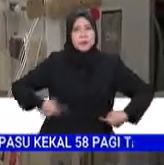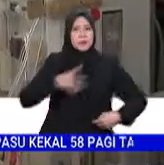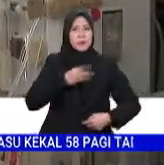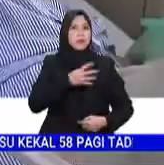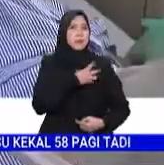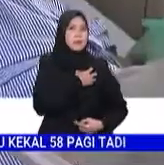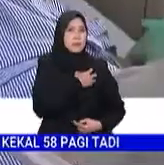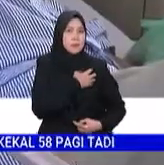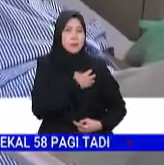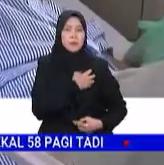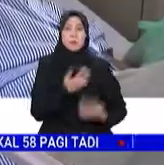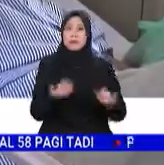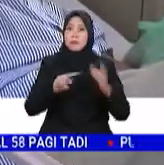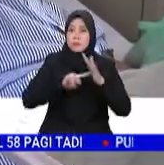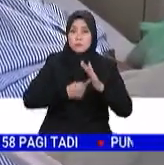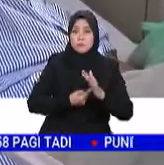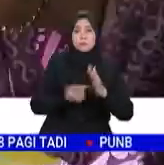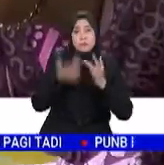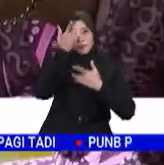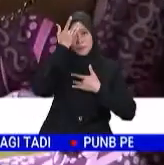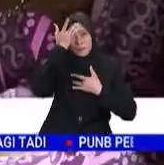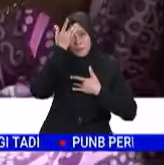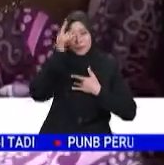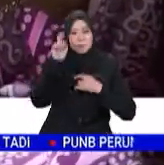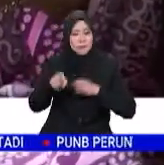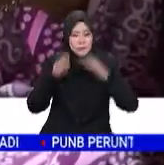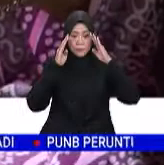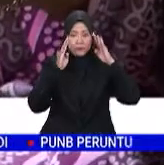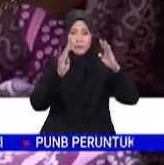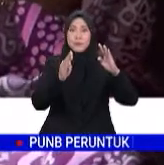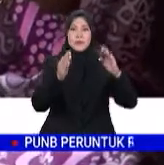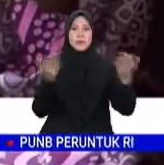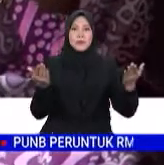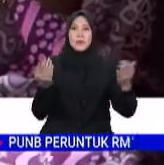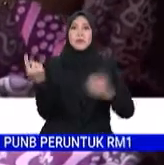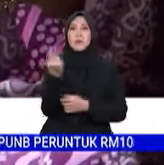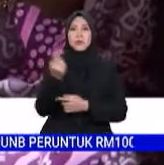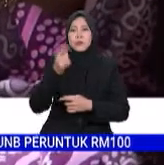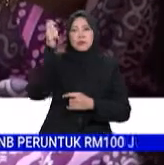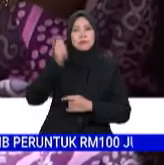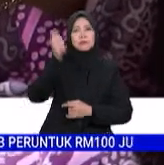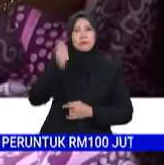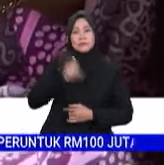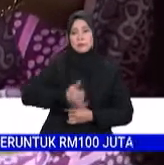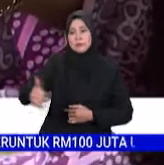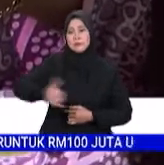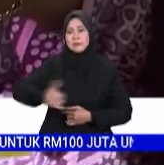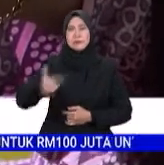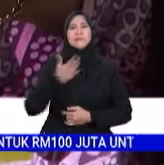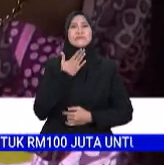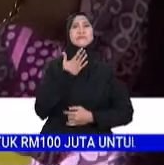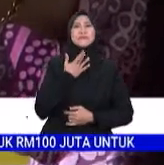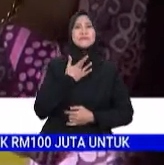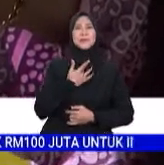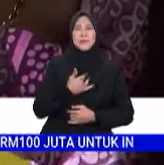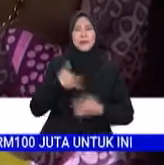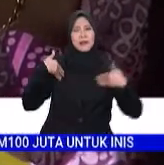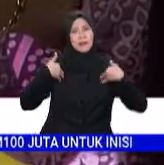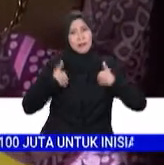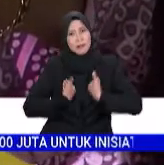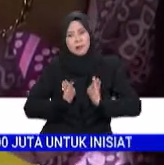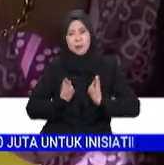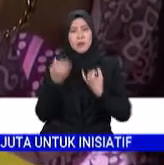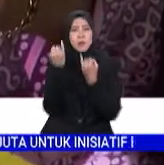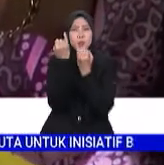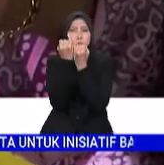jantung. Antara tanda-tanda awal yang perlu diberi perhatian adalah kerap buang air kecil, dahaga, kelesuan dan penurunan